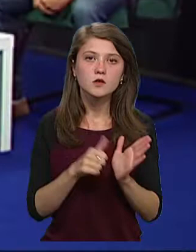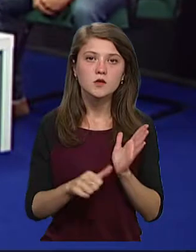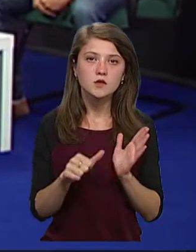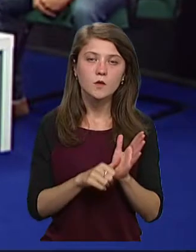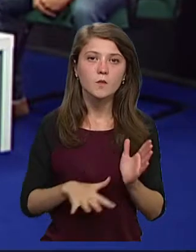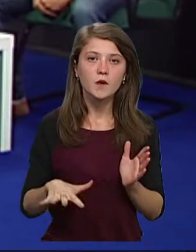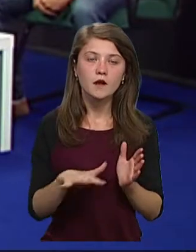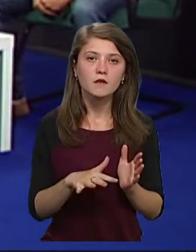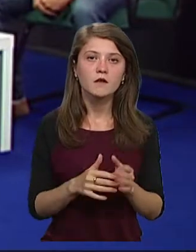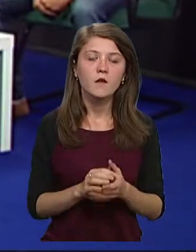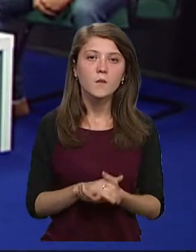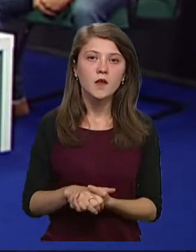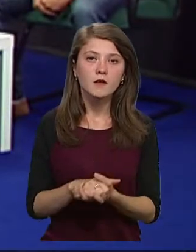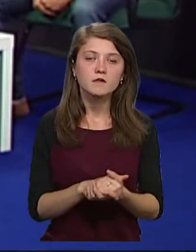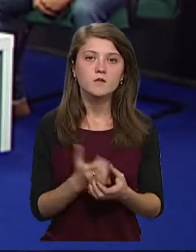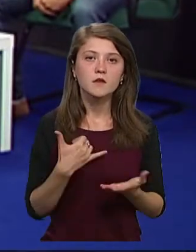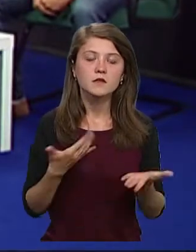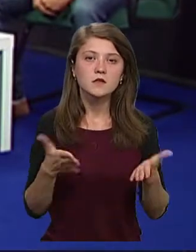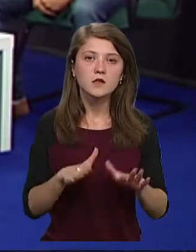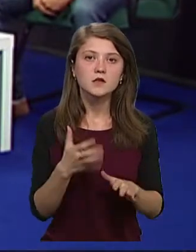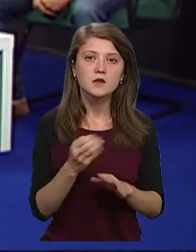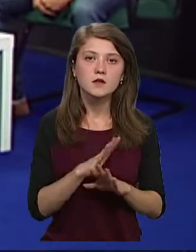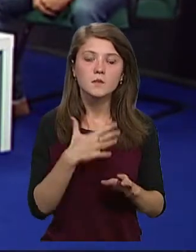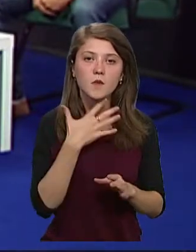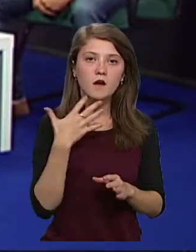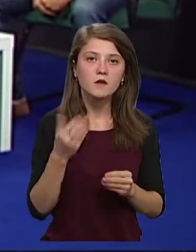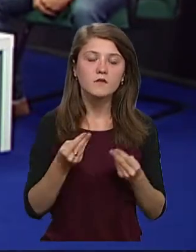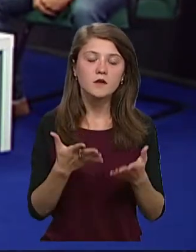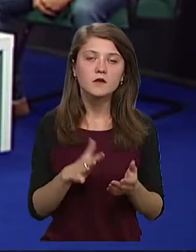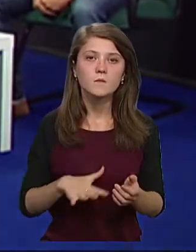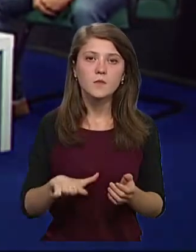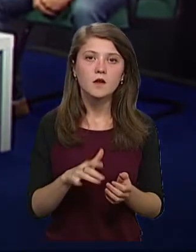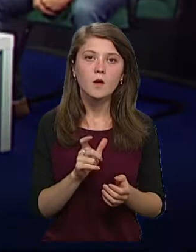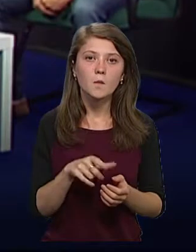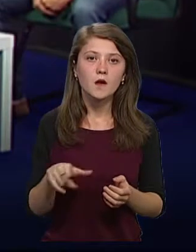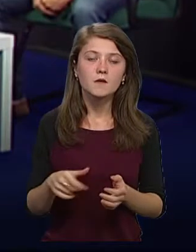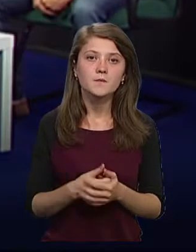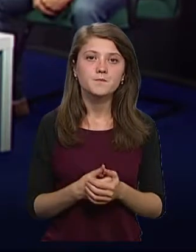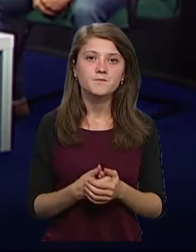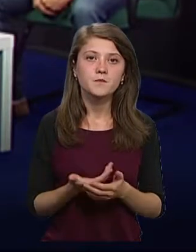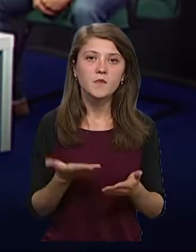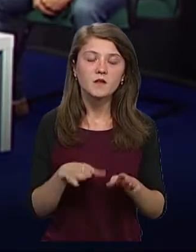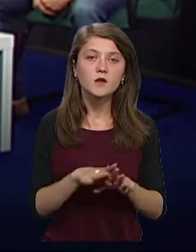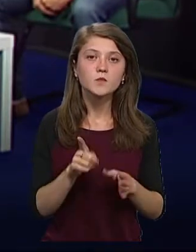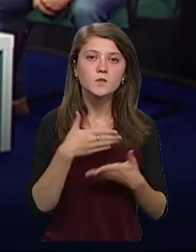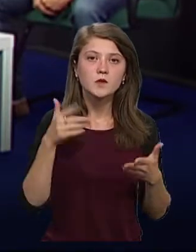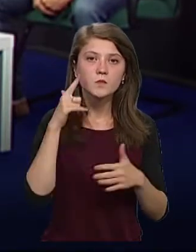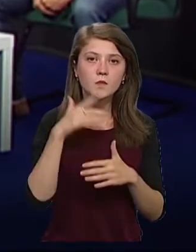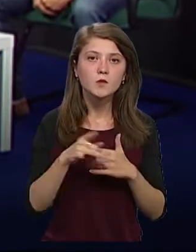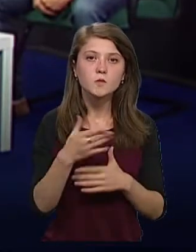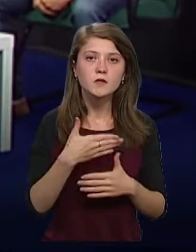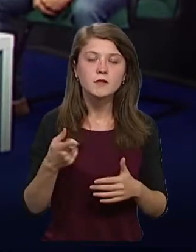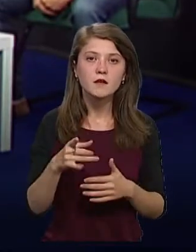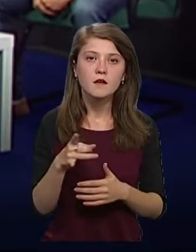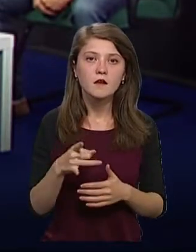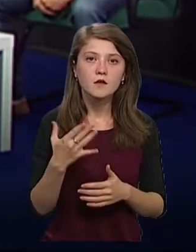об'єднаних територіальних громад. Тобто нам залишилось зовсім небагато об'єднаних територіальних громад. Тобто, давайте так, щоб ми зрозуміли. Отже, про ті райони, що я говорив,